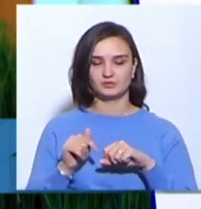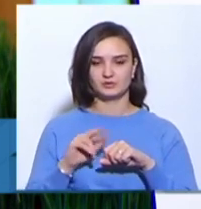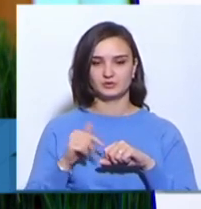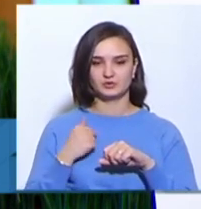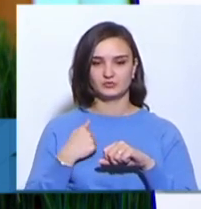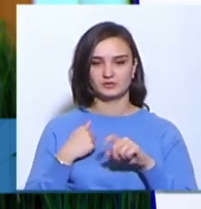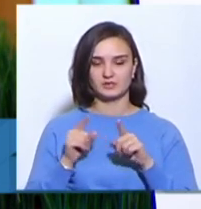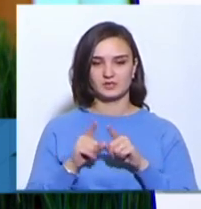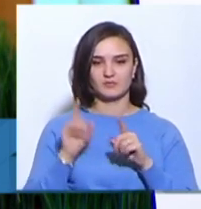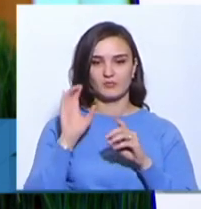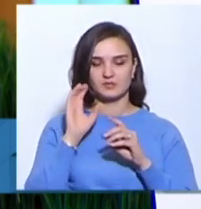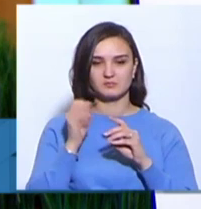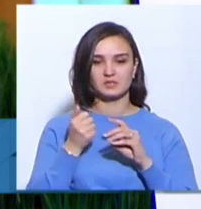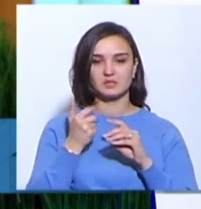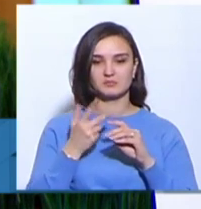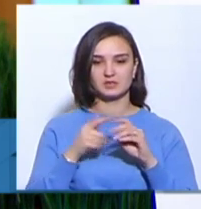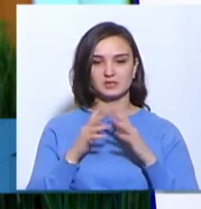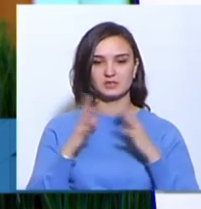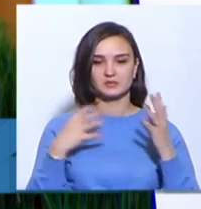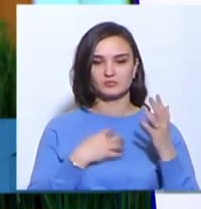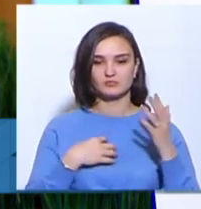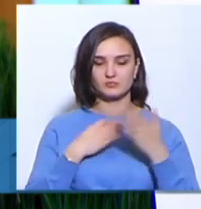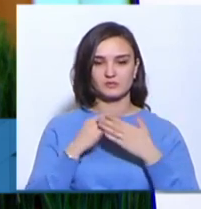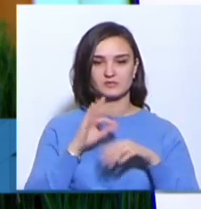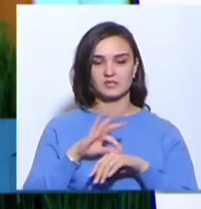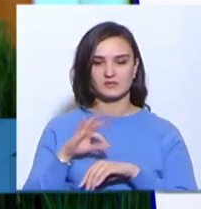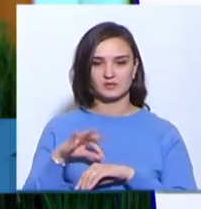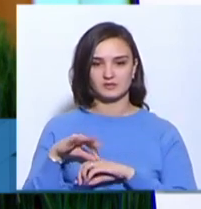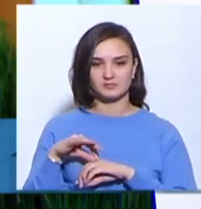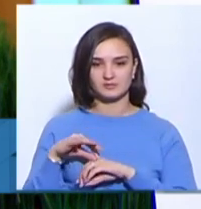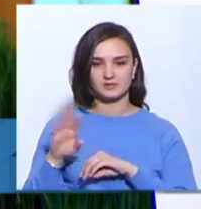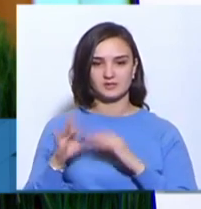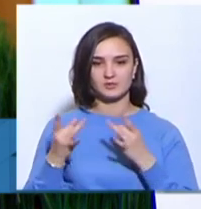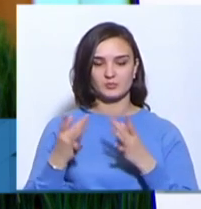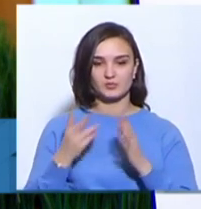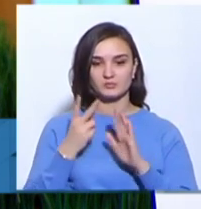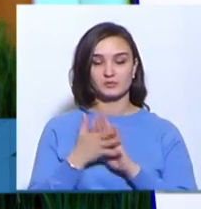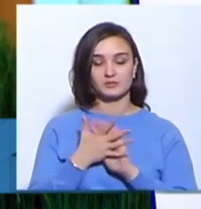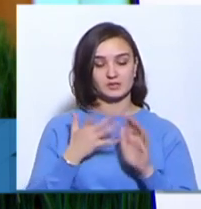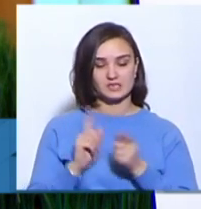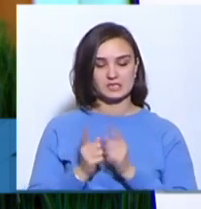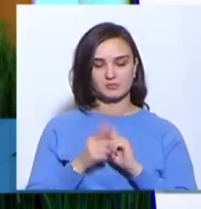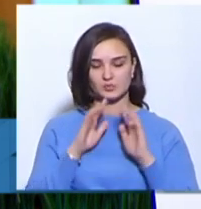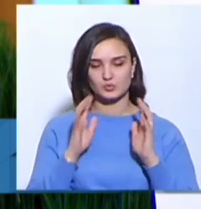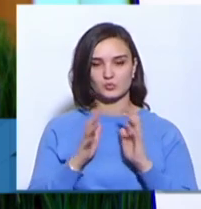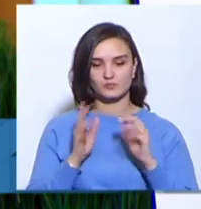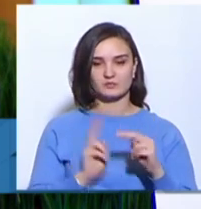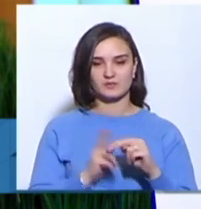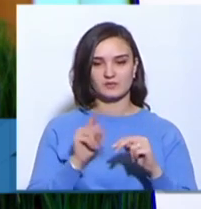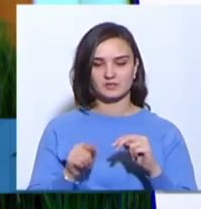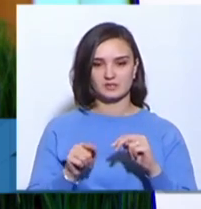ჩვენ ასევე მოვისმინეთ, რამდენად დიდი მნიშვნელობა აქვს დაავადების არაუბრალოდ ამოცნობას, არამედ ზრუნვას